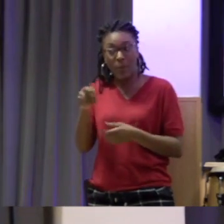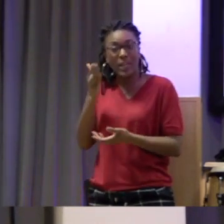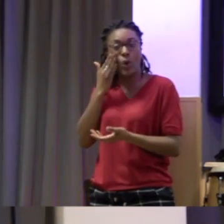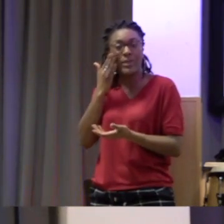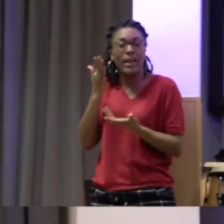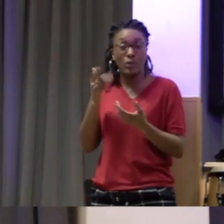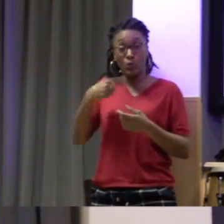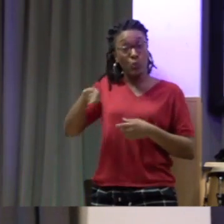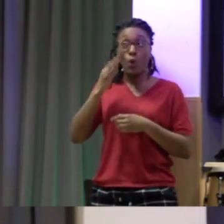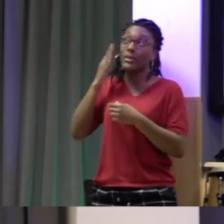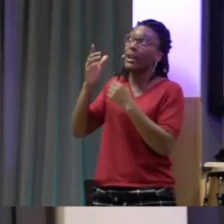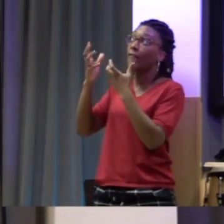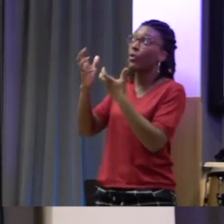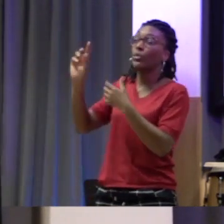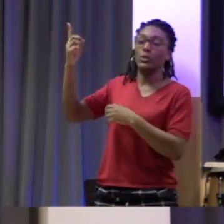de Dieu.